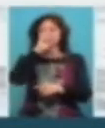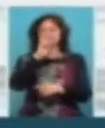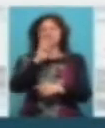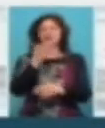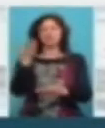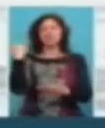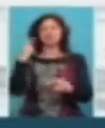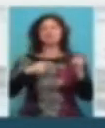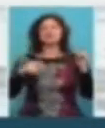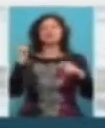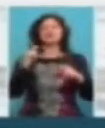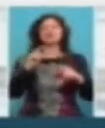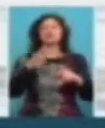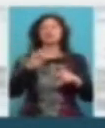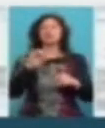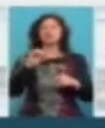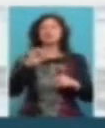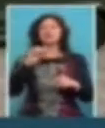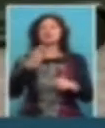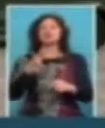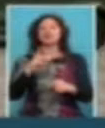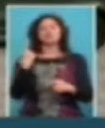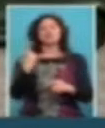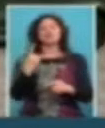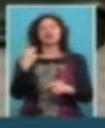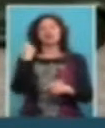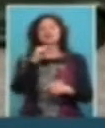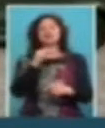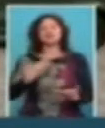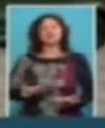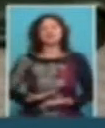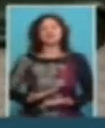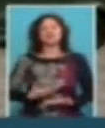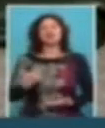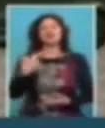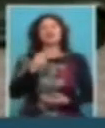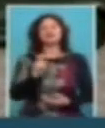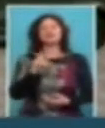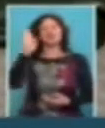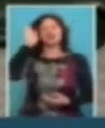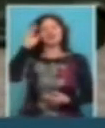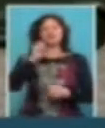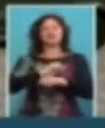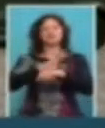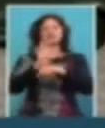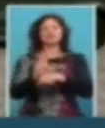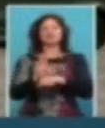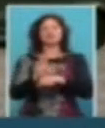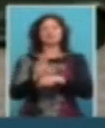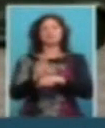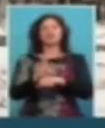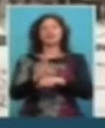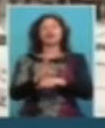сөзінше, аудандағы басты проблема ауыз су мен газ. Көгілдір отын ауданға тартылу қаражатқа тіреліп тұр. Себебі газ